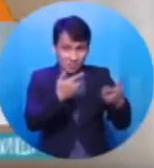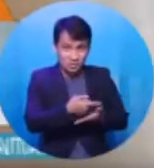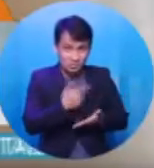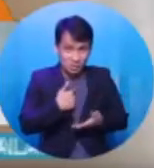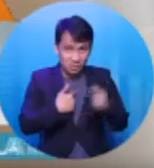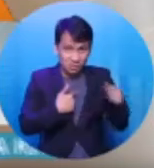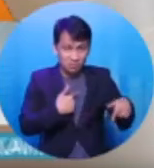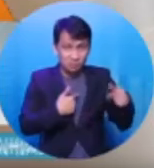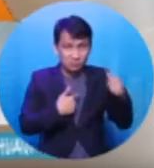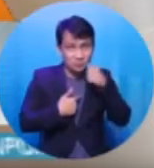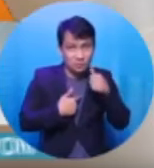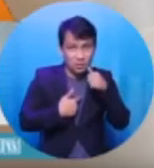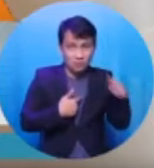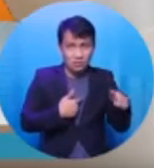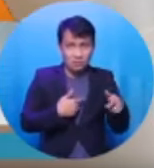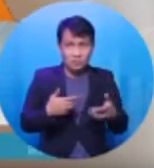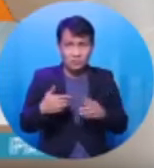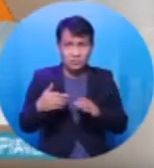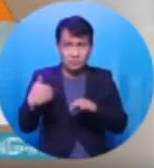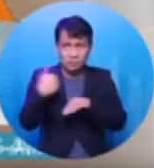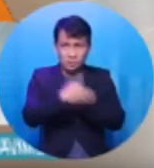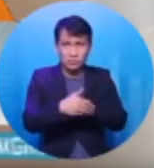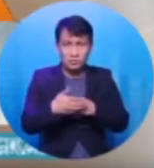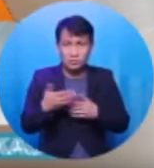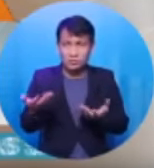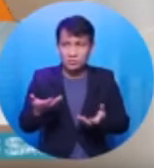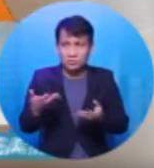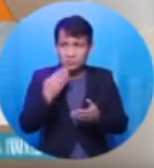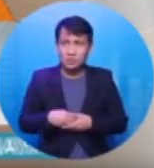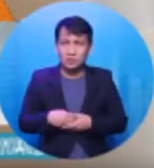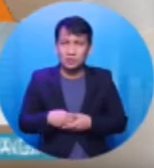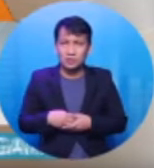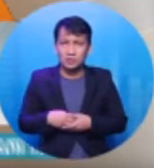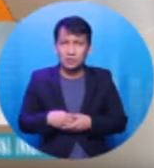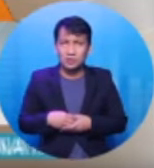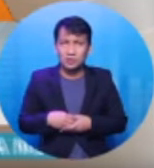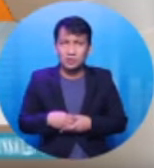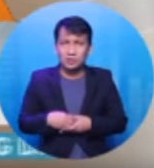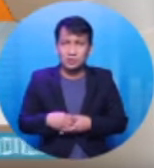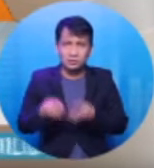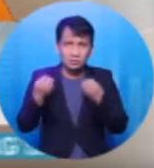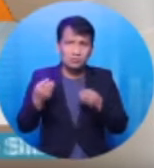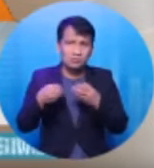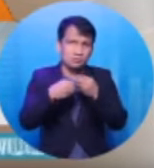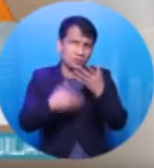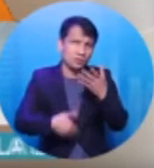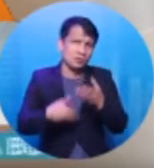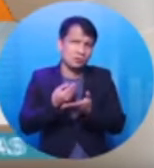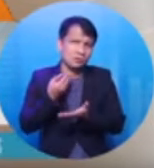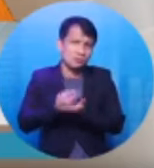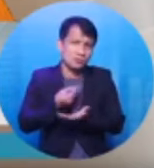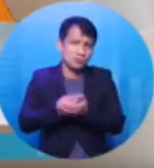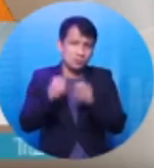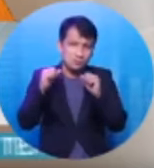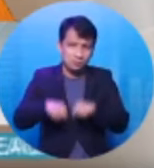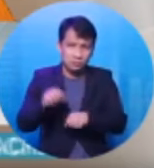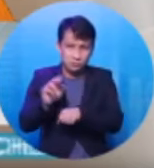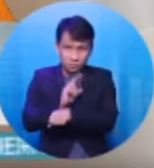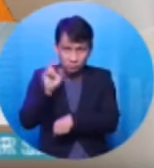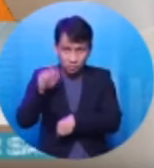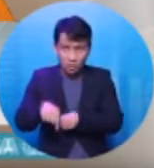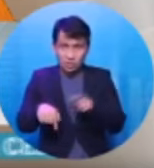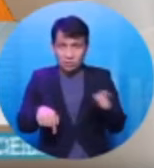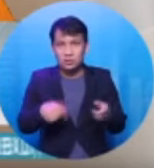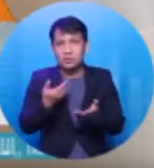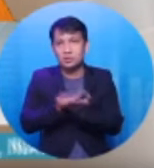meron po kayong screenshot? Yan ba yung pinadaan sa text o sa messenger? Marami po, sir. Okay. Kasi ma'am, pwedeng gamitin yan